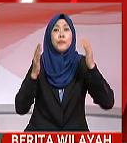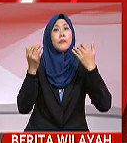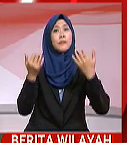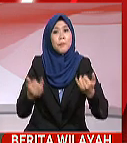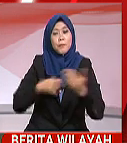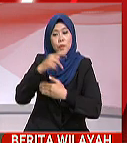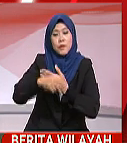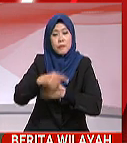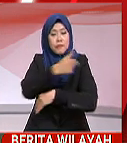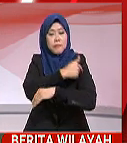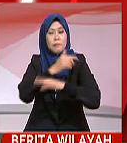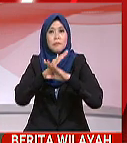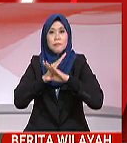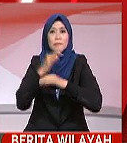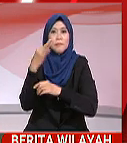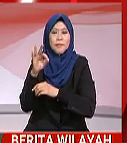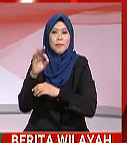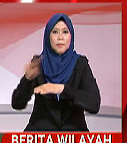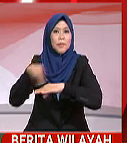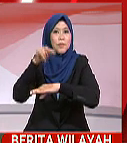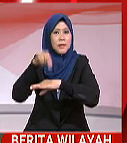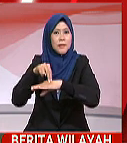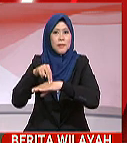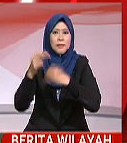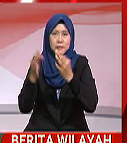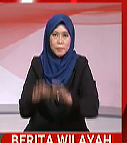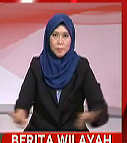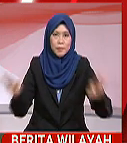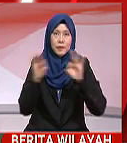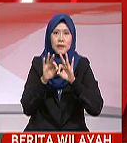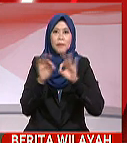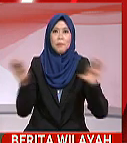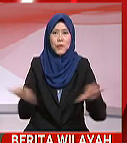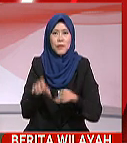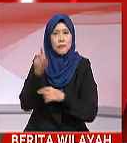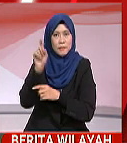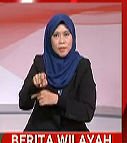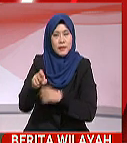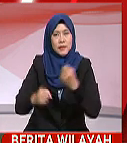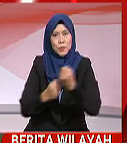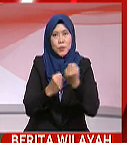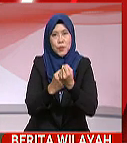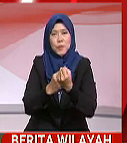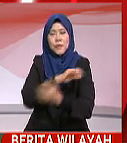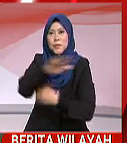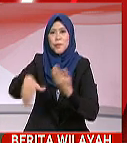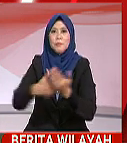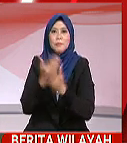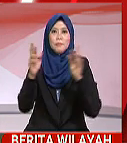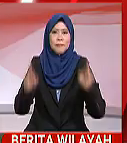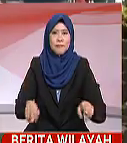itu, program imunisasi COVID-19 kebangsaan amat penting dilaksanakan dan harus disokong seluruh rakyat.